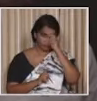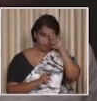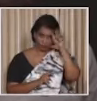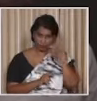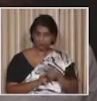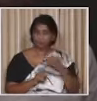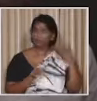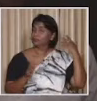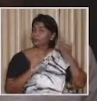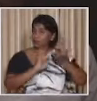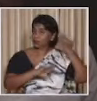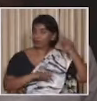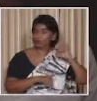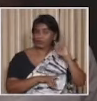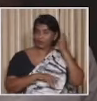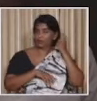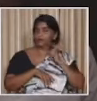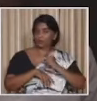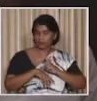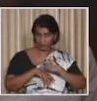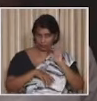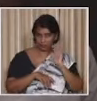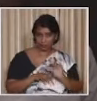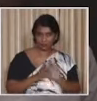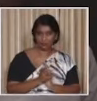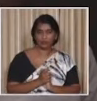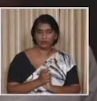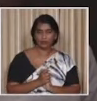මහත්මයා ඉතිහාසයේ පළවෙනි වතාවට තමයි